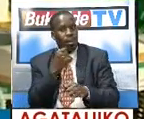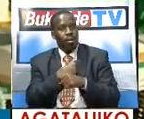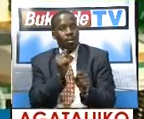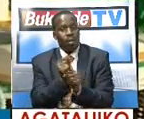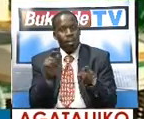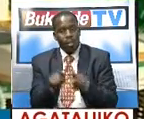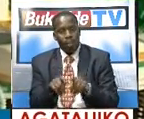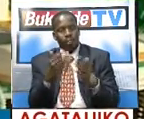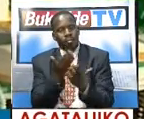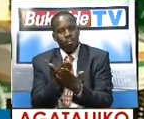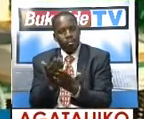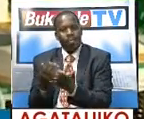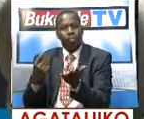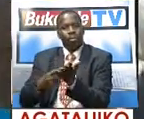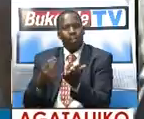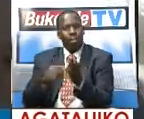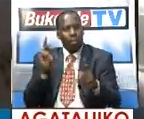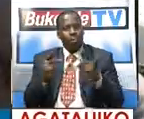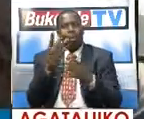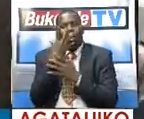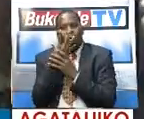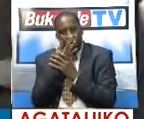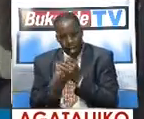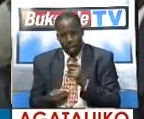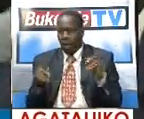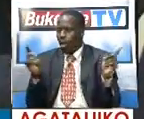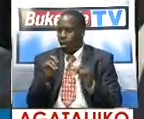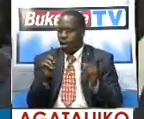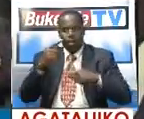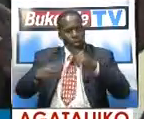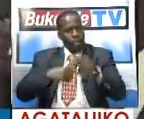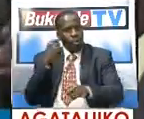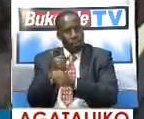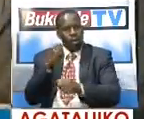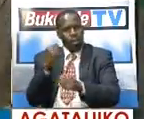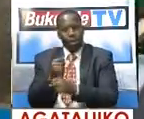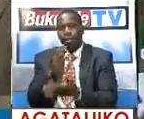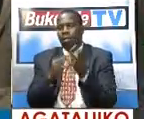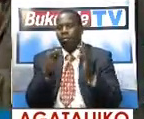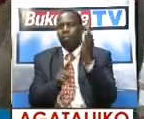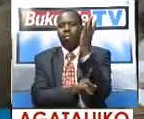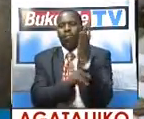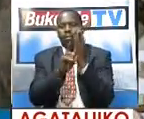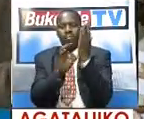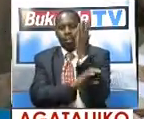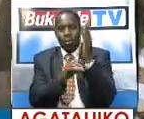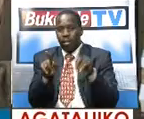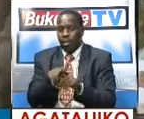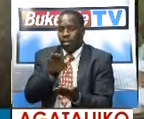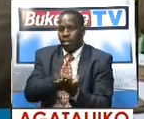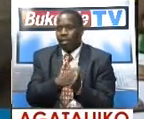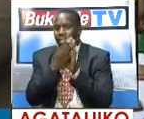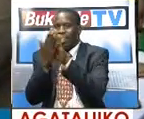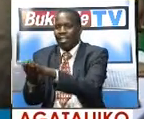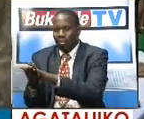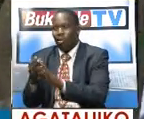Ayongedde n'asaba bannayuganda obutaggwaamu ssuubi wabula bafube okukola ebyo ebinaakulaakulanya eggwanga. Scott awadde abaliko